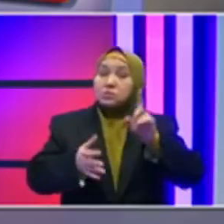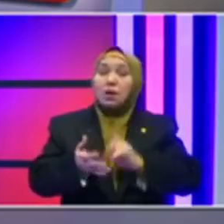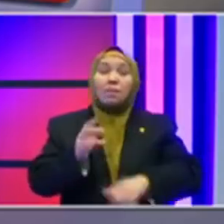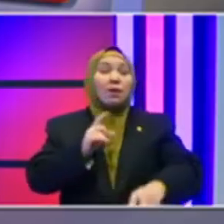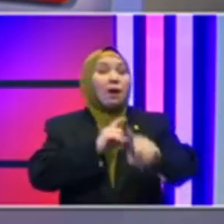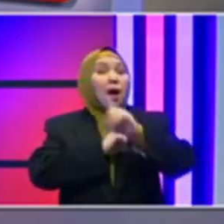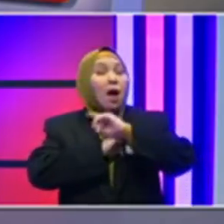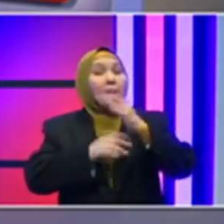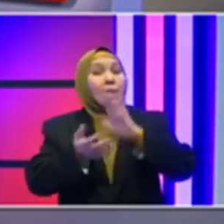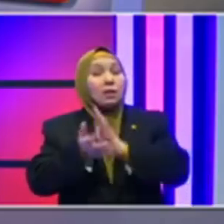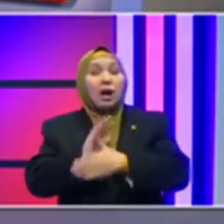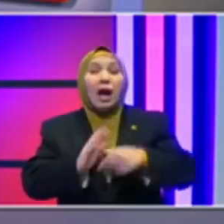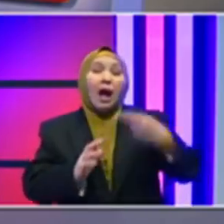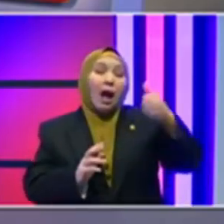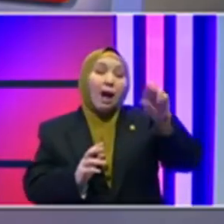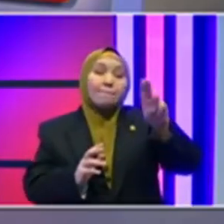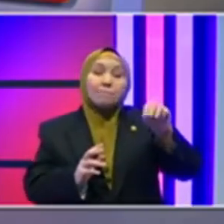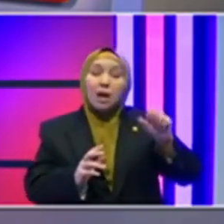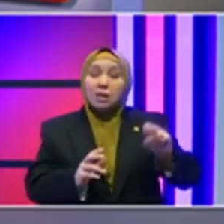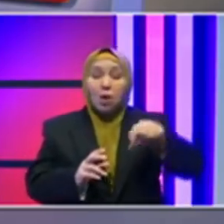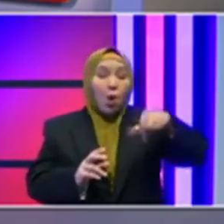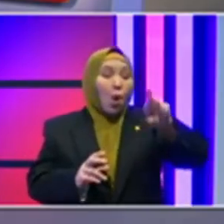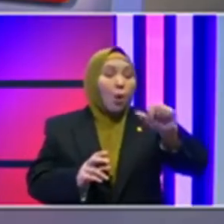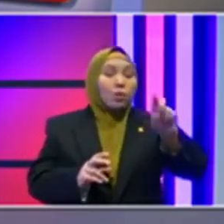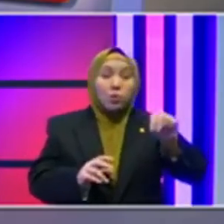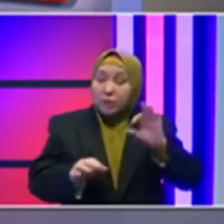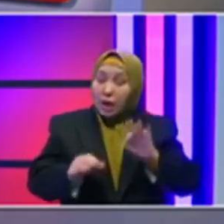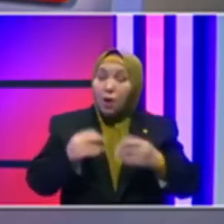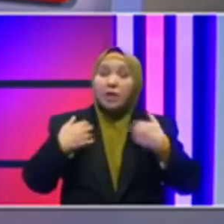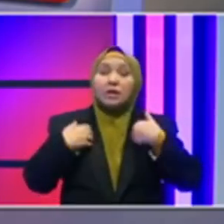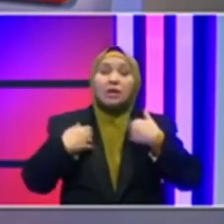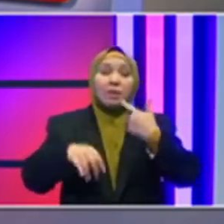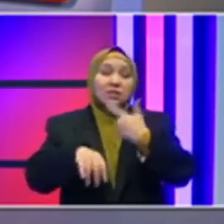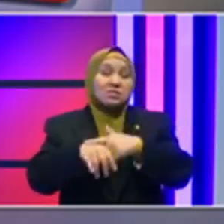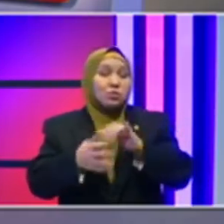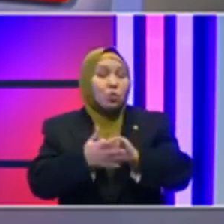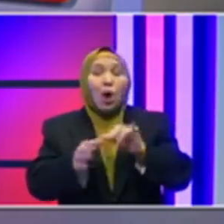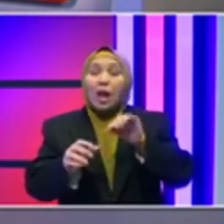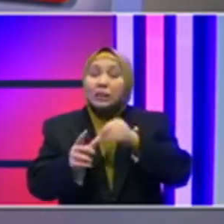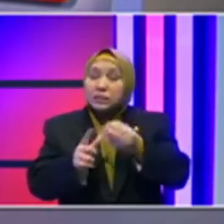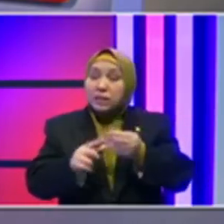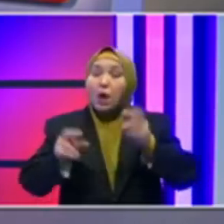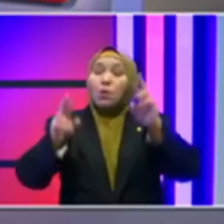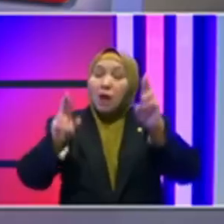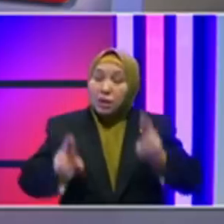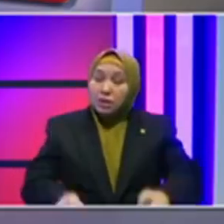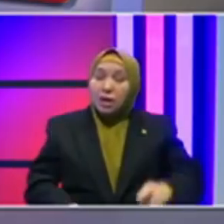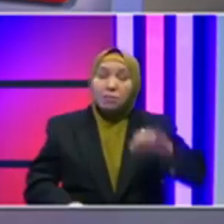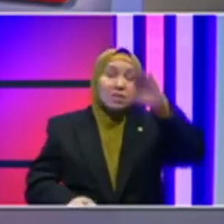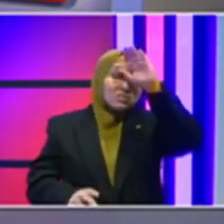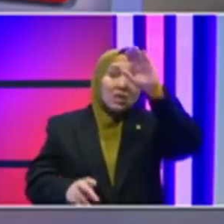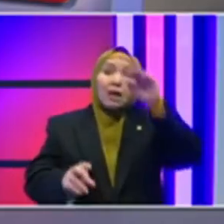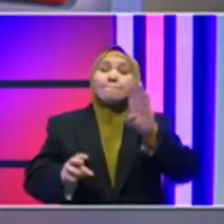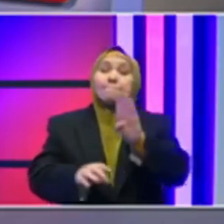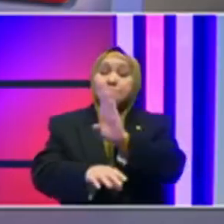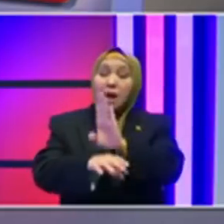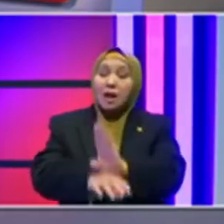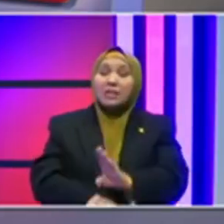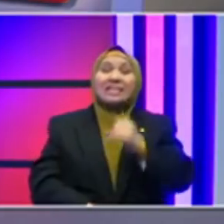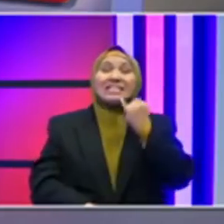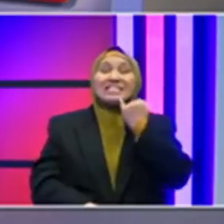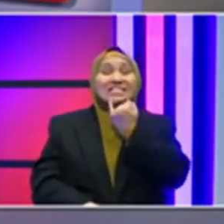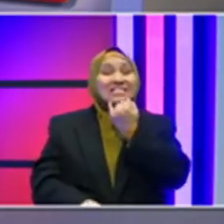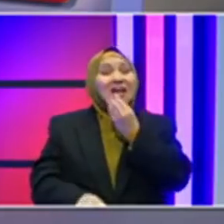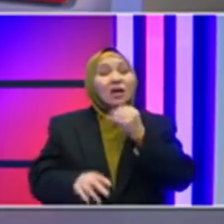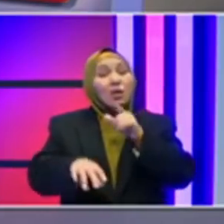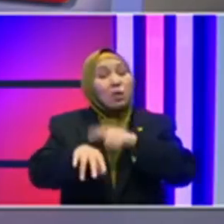pada Qorun kalau ada Qorun waktu ini ya ataupun rakyat masih Bani Israil ya yang ada pada waktu ini kalau